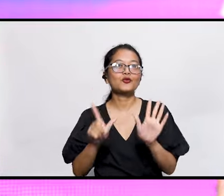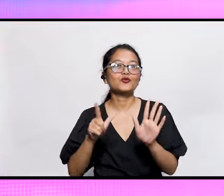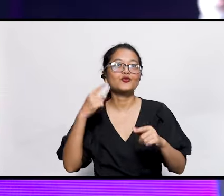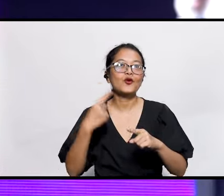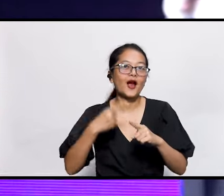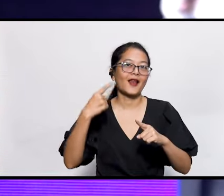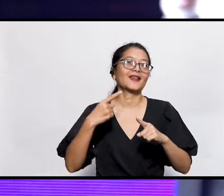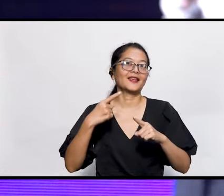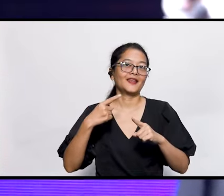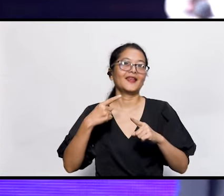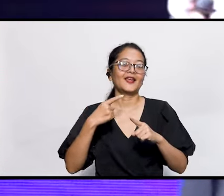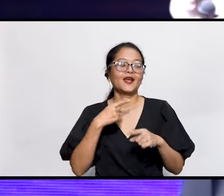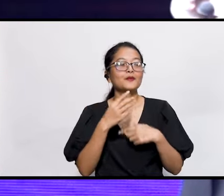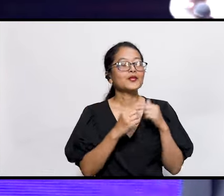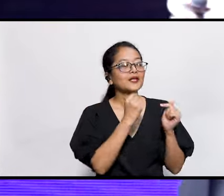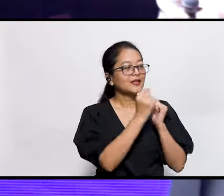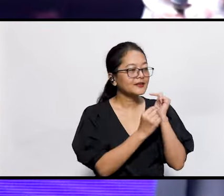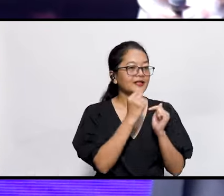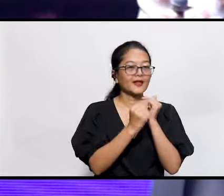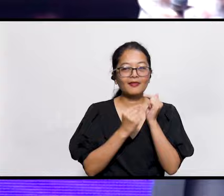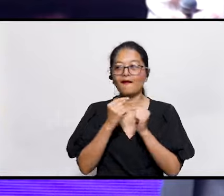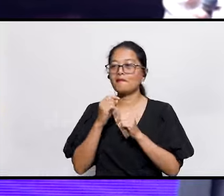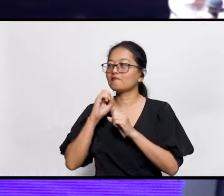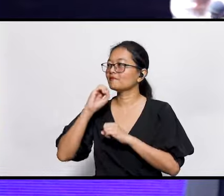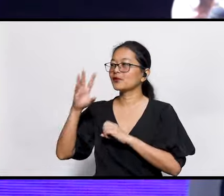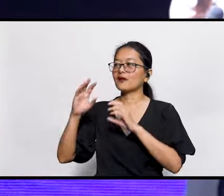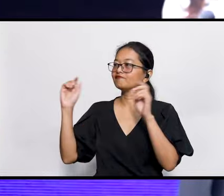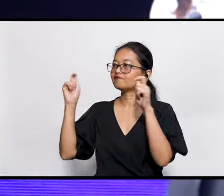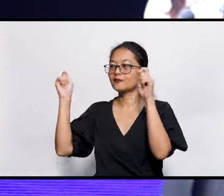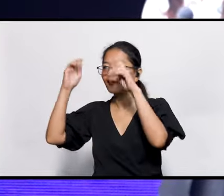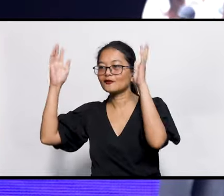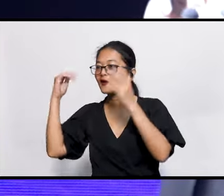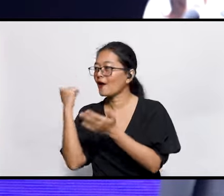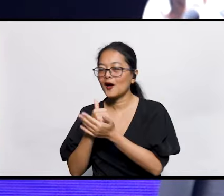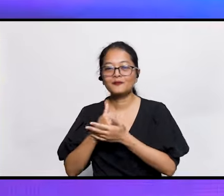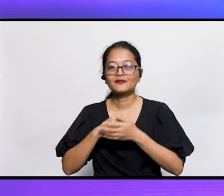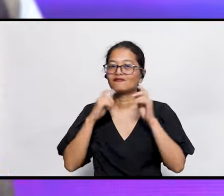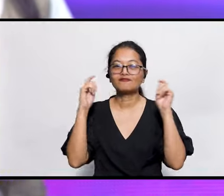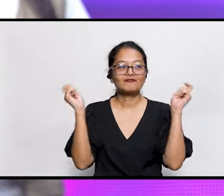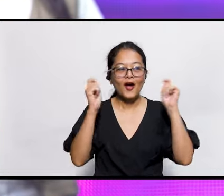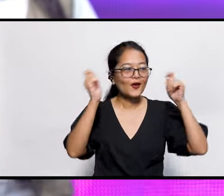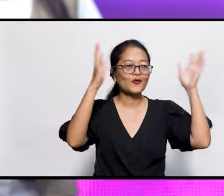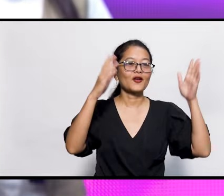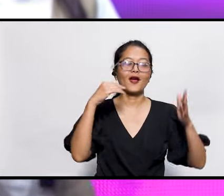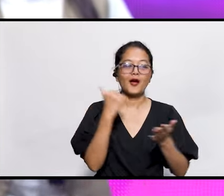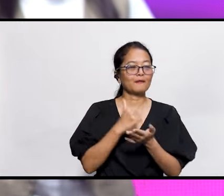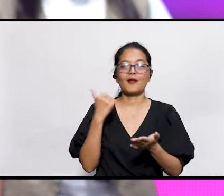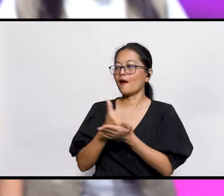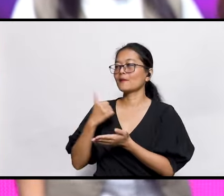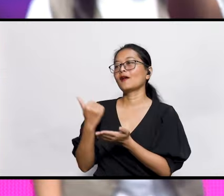bersama-sama I halya Amini Tuhan